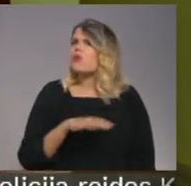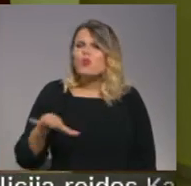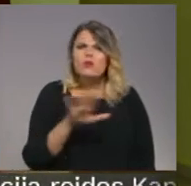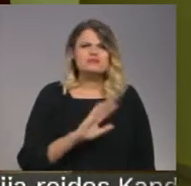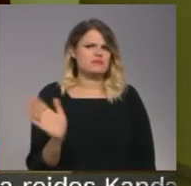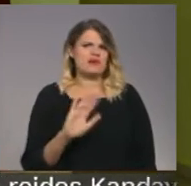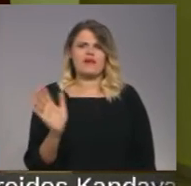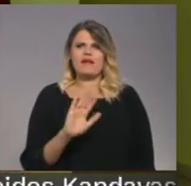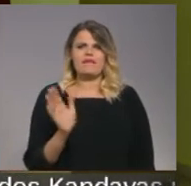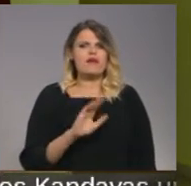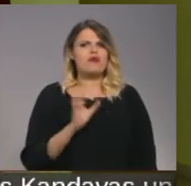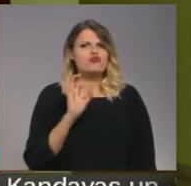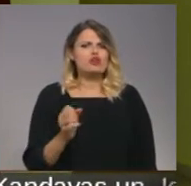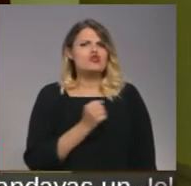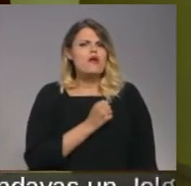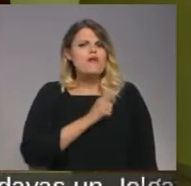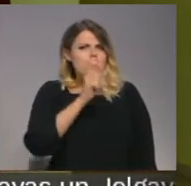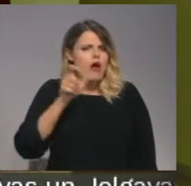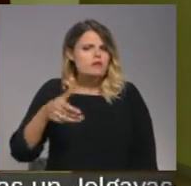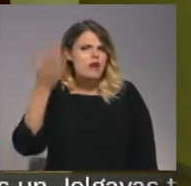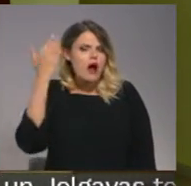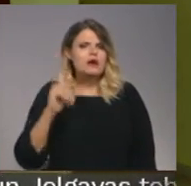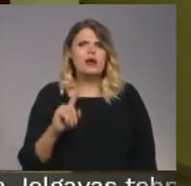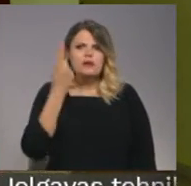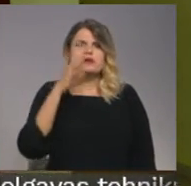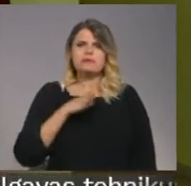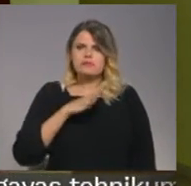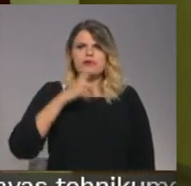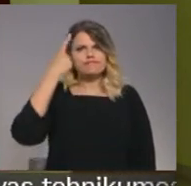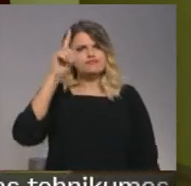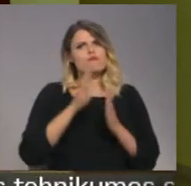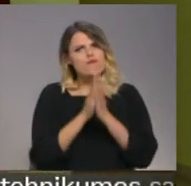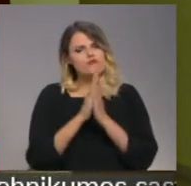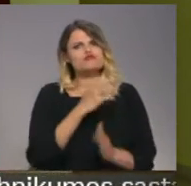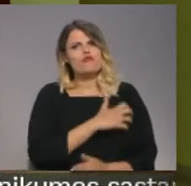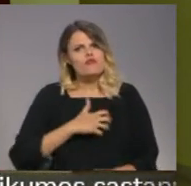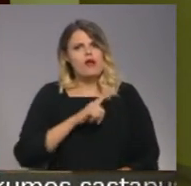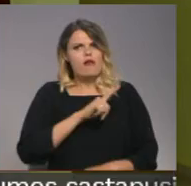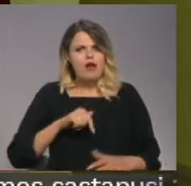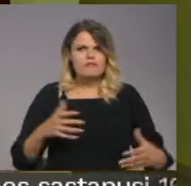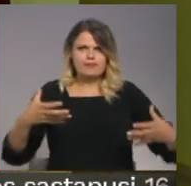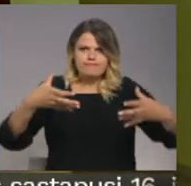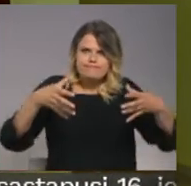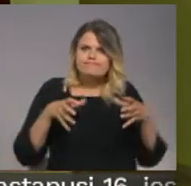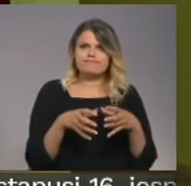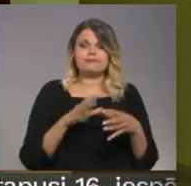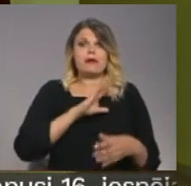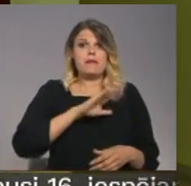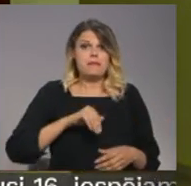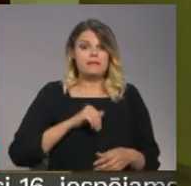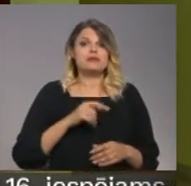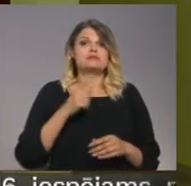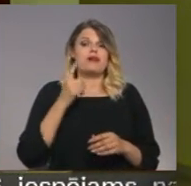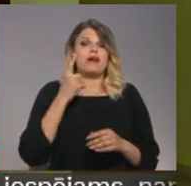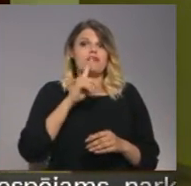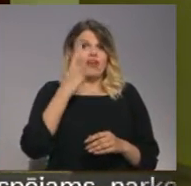vidzemniekiņi sēļi, kuri aicinoja visu Latviju apsavīnot. I tas notika godu pirms